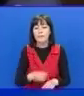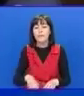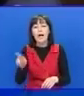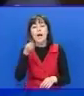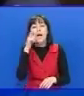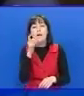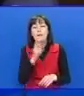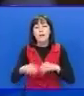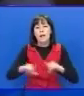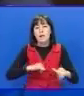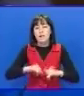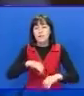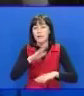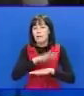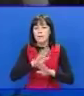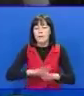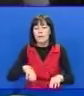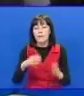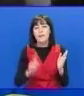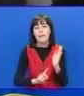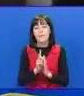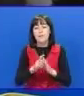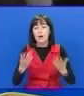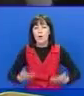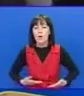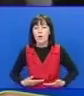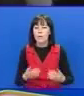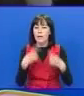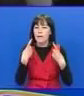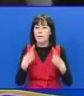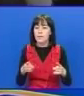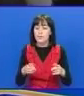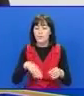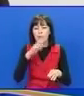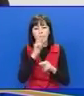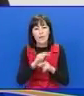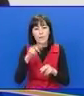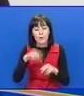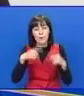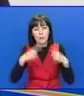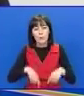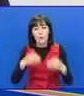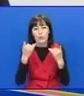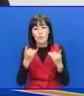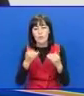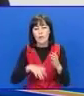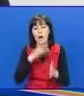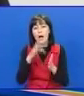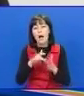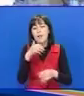Жасөспірімдер қылмысы мен тәртіпсіздігі неден басталады? Қоғам желіктіріп тұр ма, жоқ әлде тәрбие осал ма? Осылай деген қала